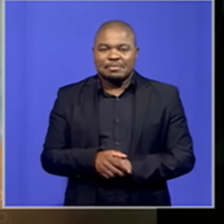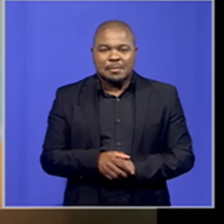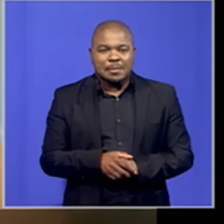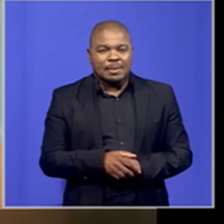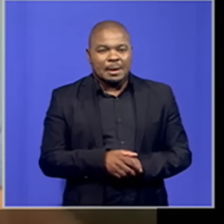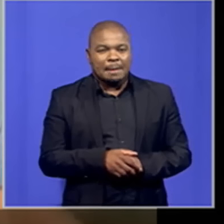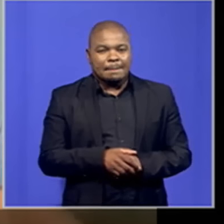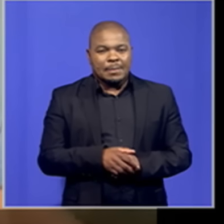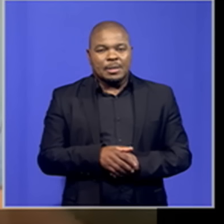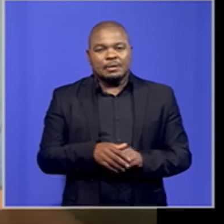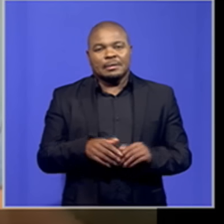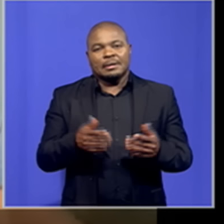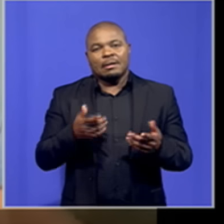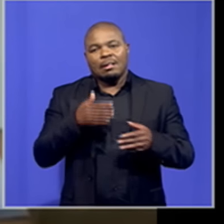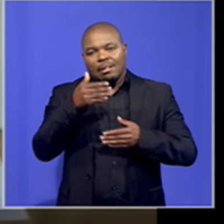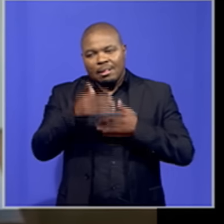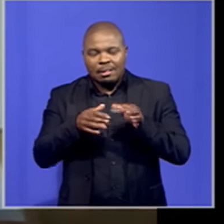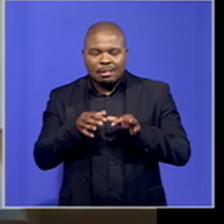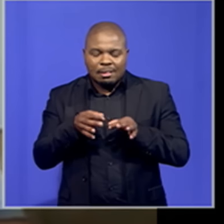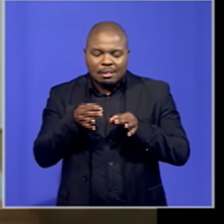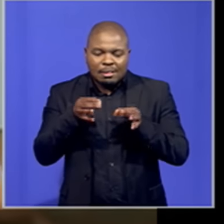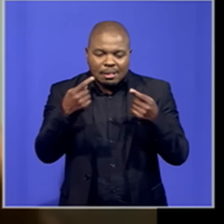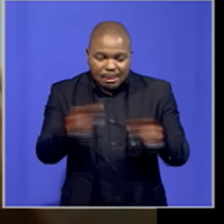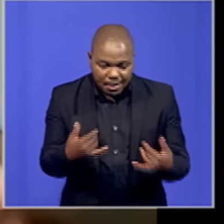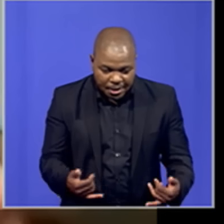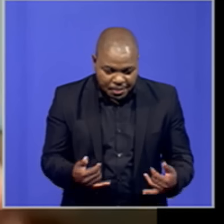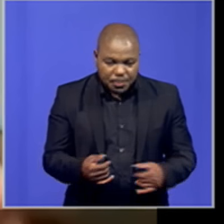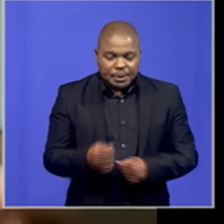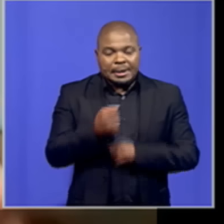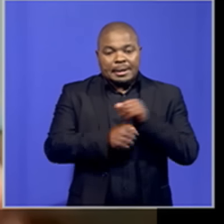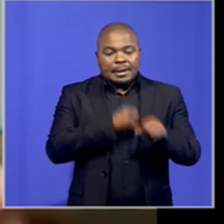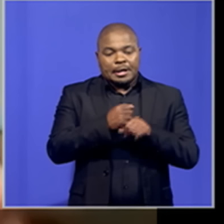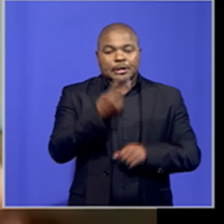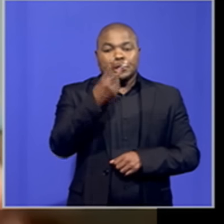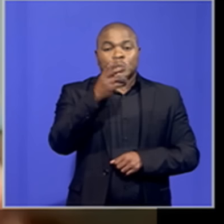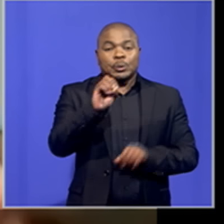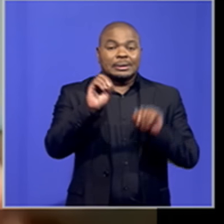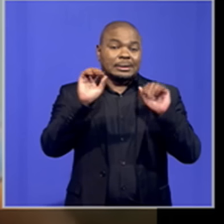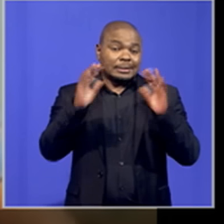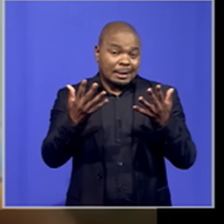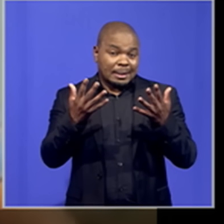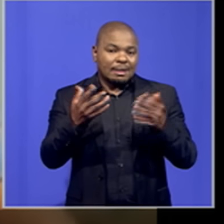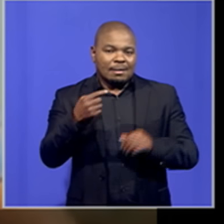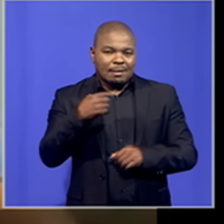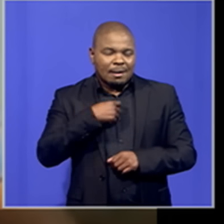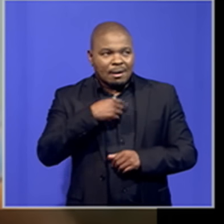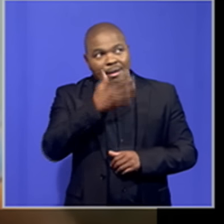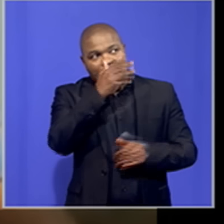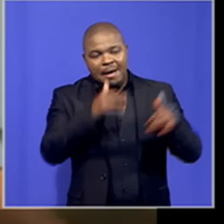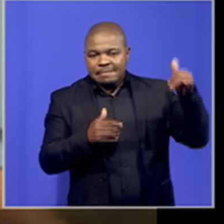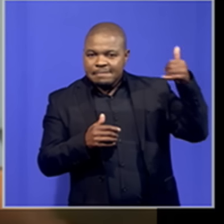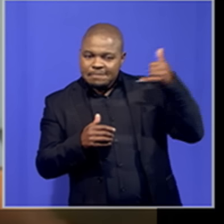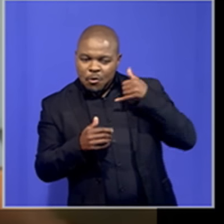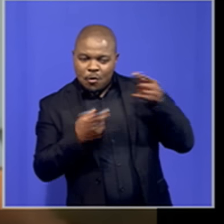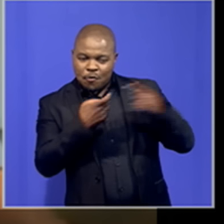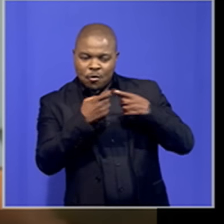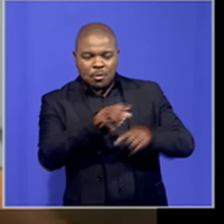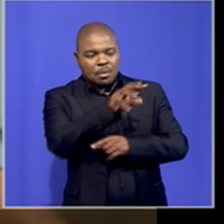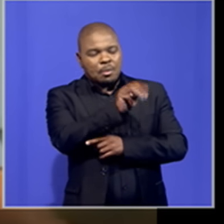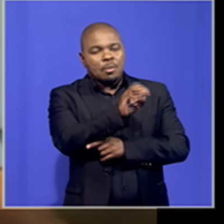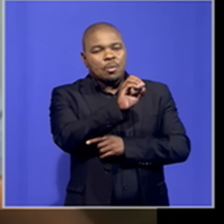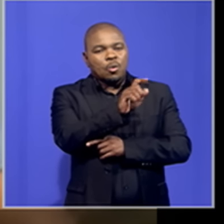re atolosetsa go fitlha gone yaanong yana ka ngwaga wa 2010 ke fa ke bona ke amogela mogala mo motsweding FM ba ntha